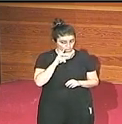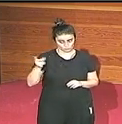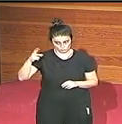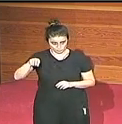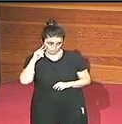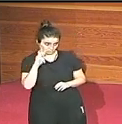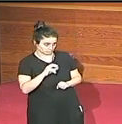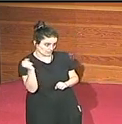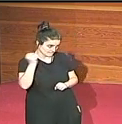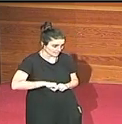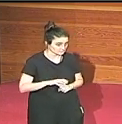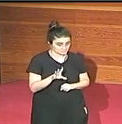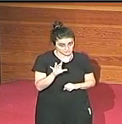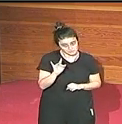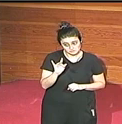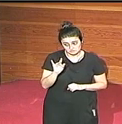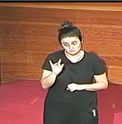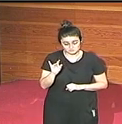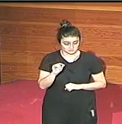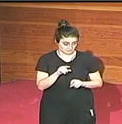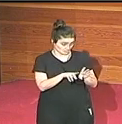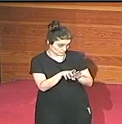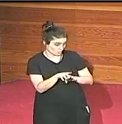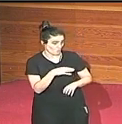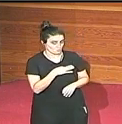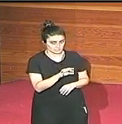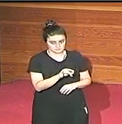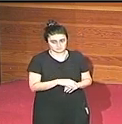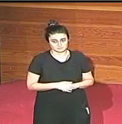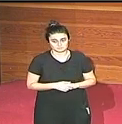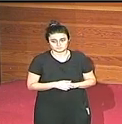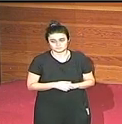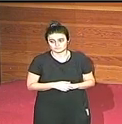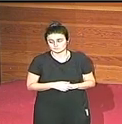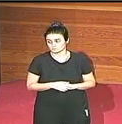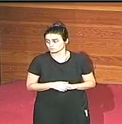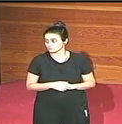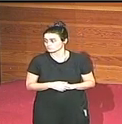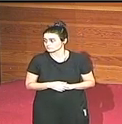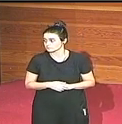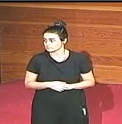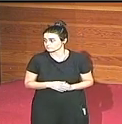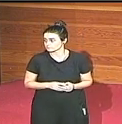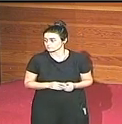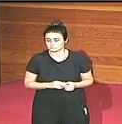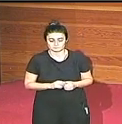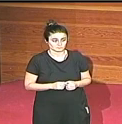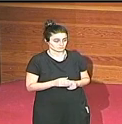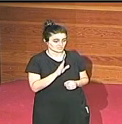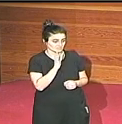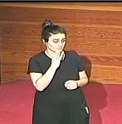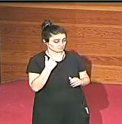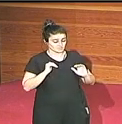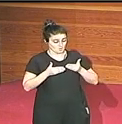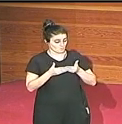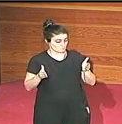oso kritikagarria, eta gainera, bai, errealitate bat da hori. Eta gero, hasieran diona, nik uste dute